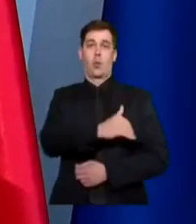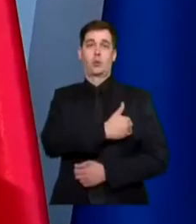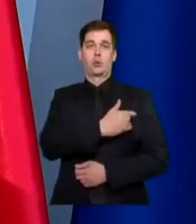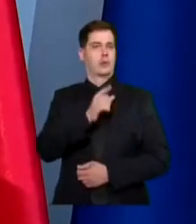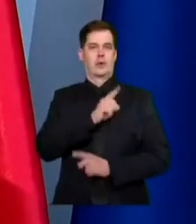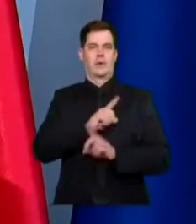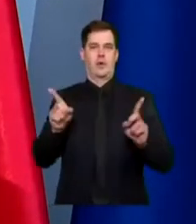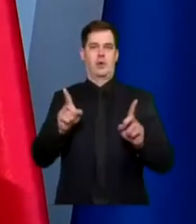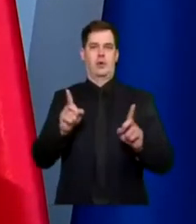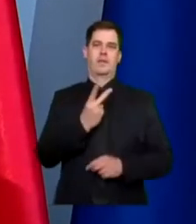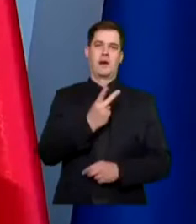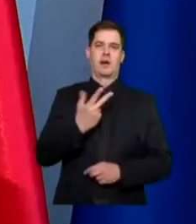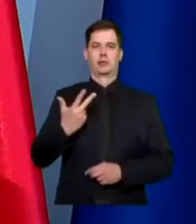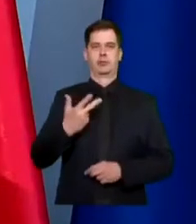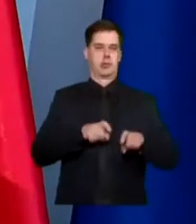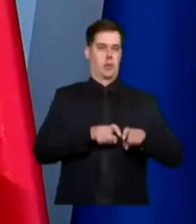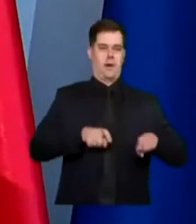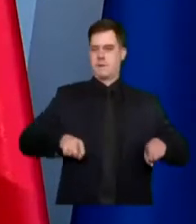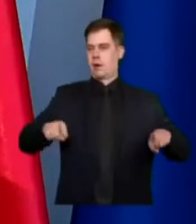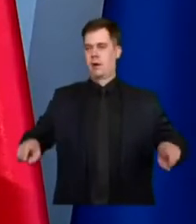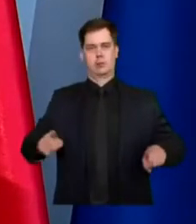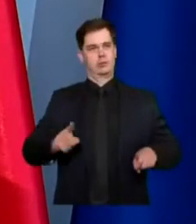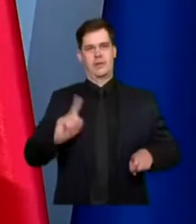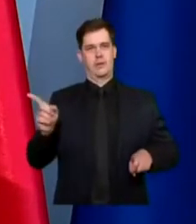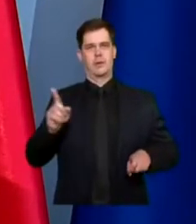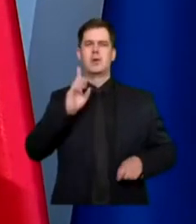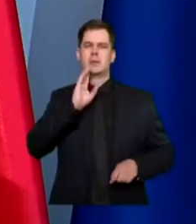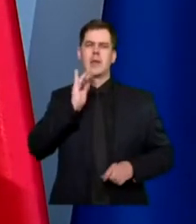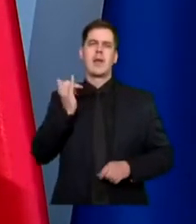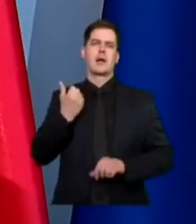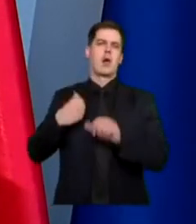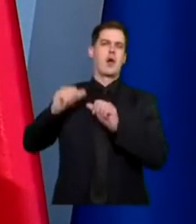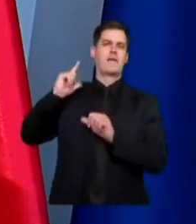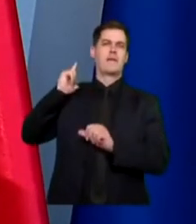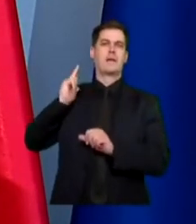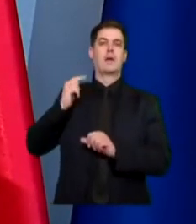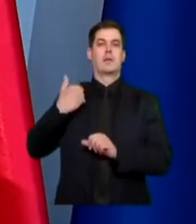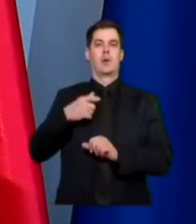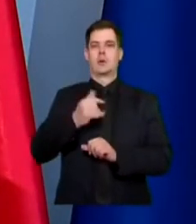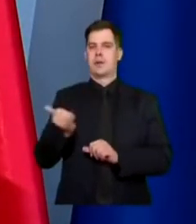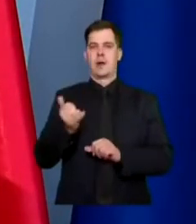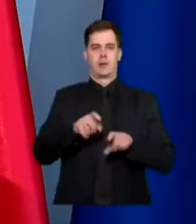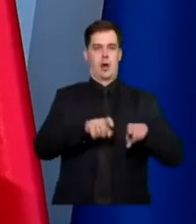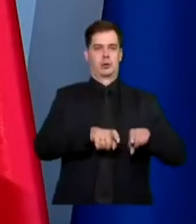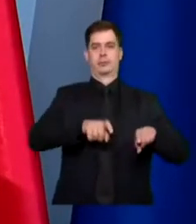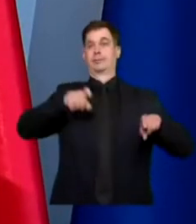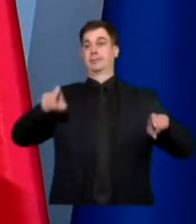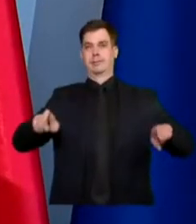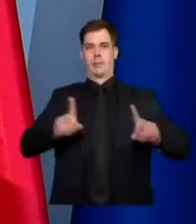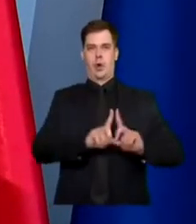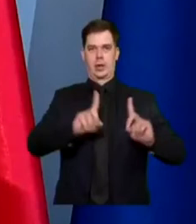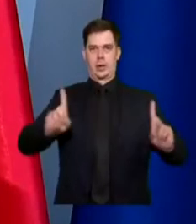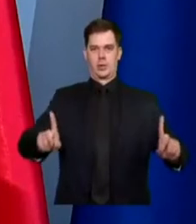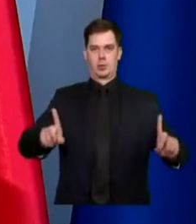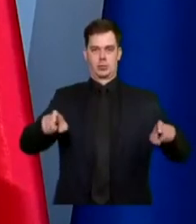siedzieli na przykład po 2 czy 3 w jednej ławce, tylko tak jak to zresztą było w poprzednich latach. Każdy uczeń będzie siedział w oddzielnej ławce, będzie w pewnej